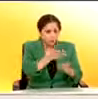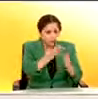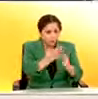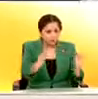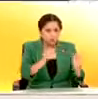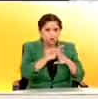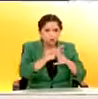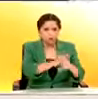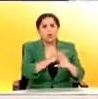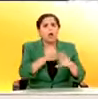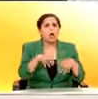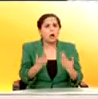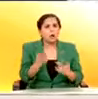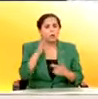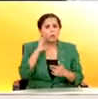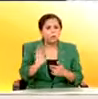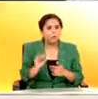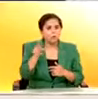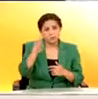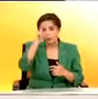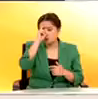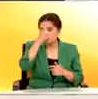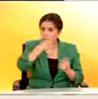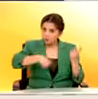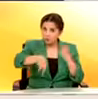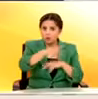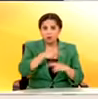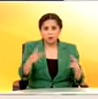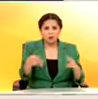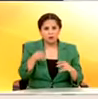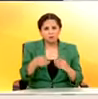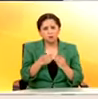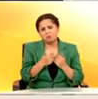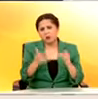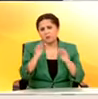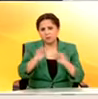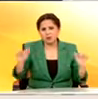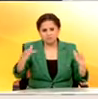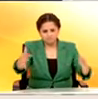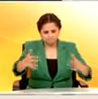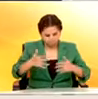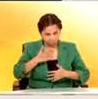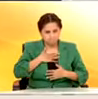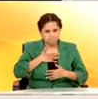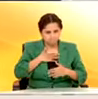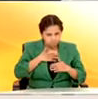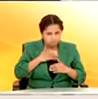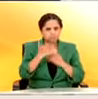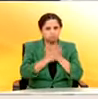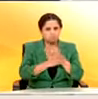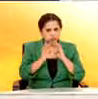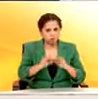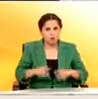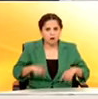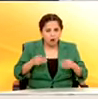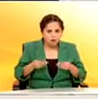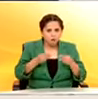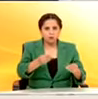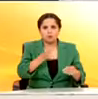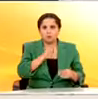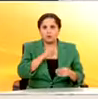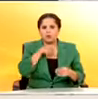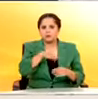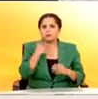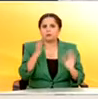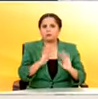होगी। उन्होंने गुजरात में तब हजारों बच्चों को शरण देकर उन्हें नया जीवन दिया,